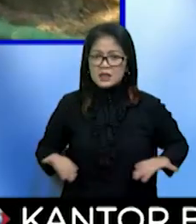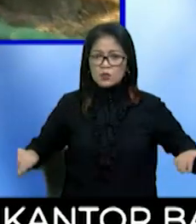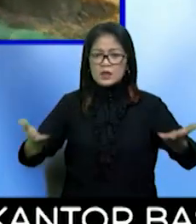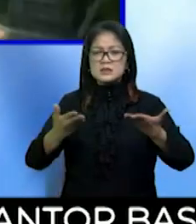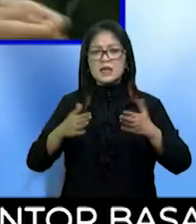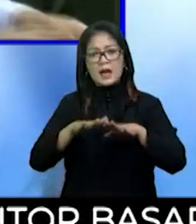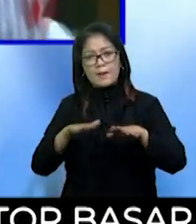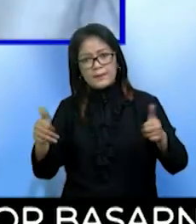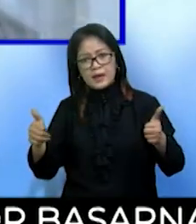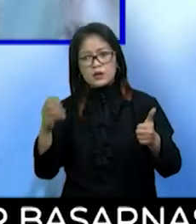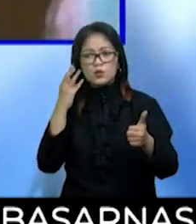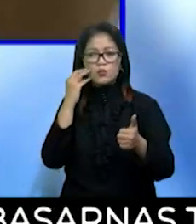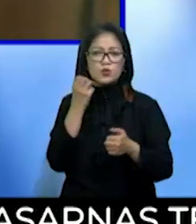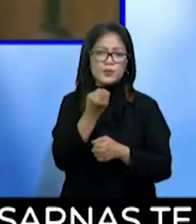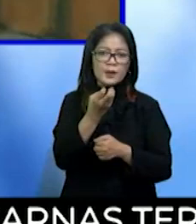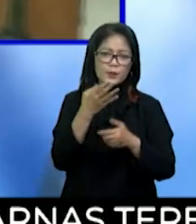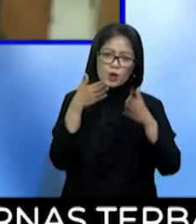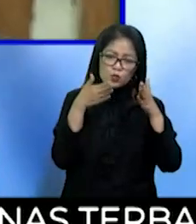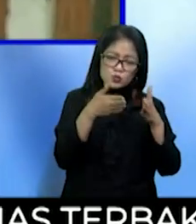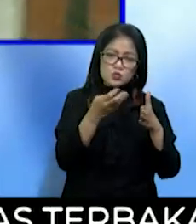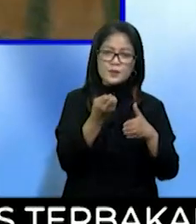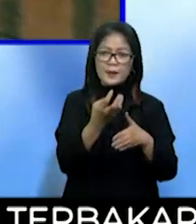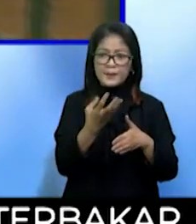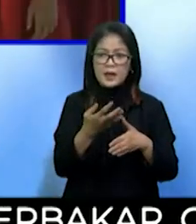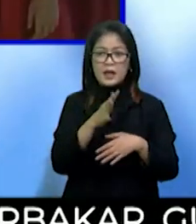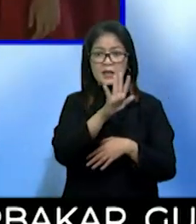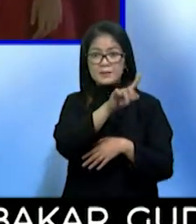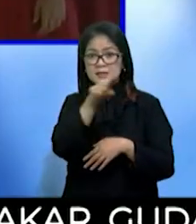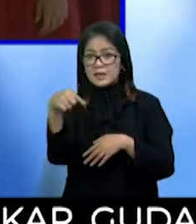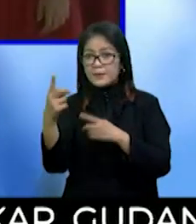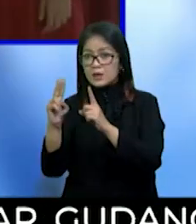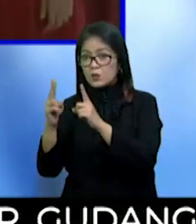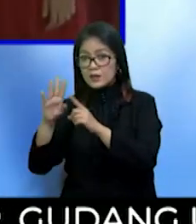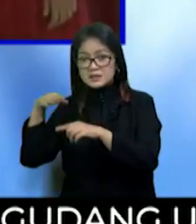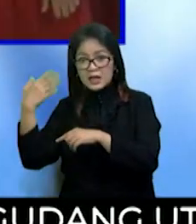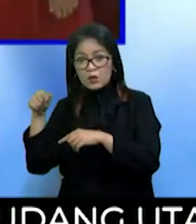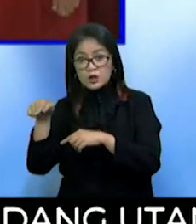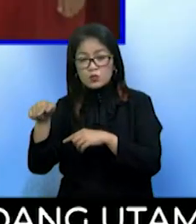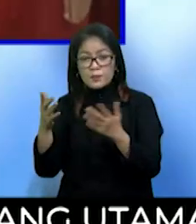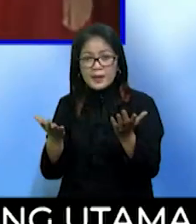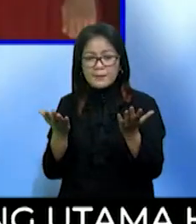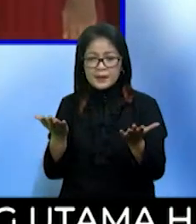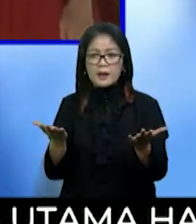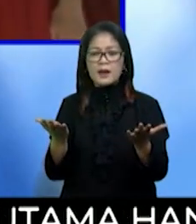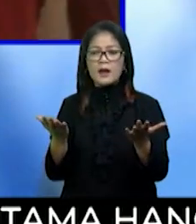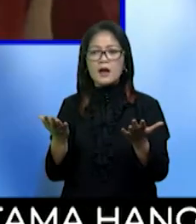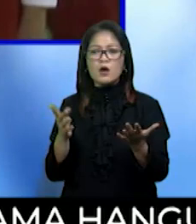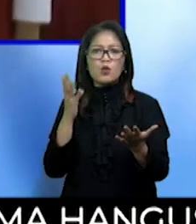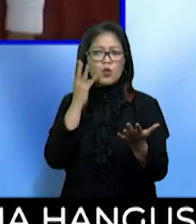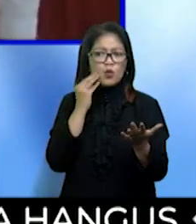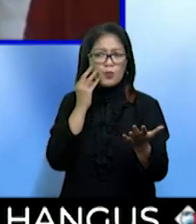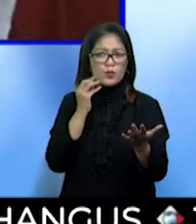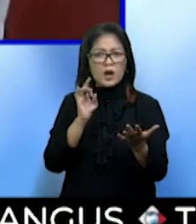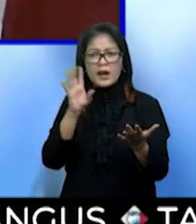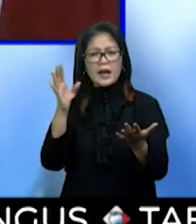pada usia berapa khususnya, apakah betul 5 sampai 12 atau bisa juga pada rentang usia yang lain ya. Itu